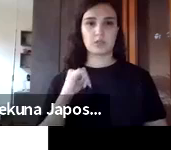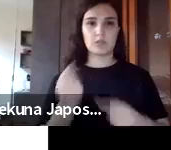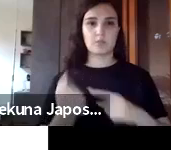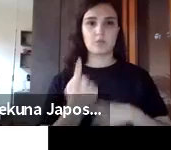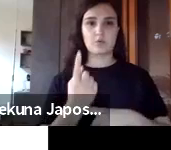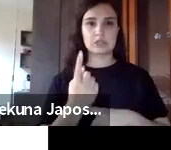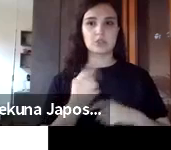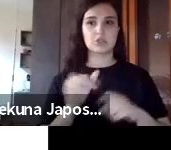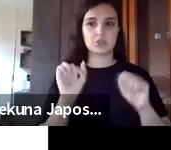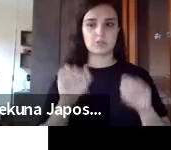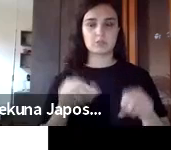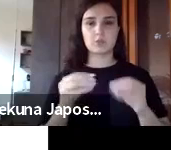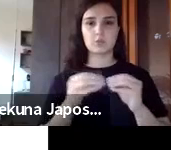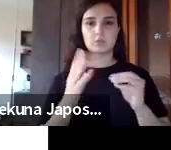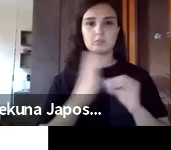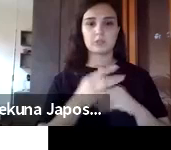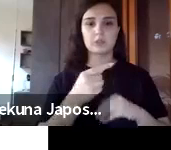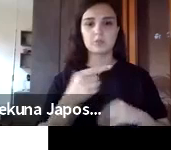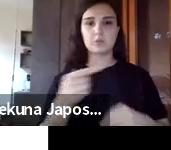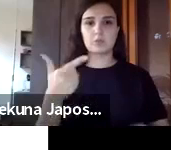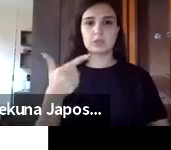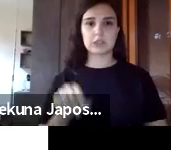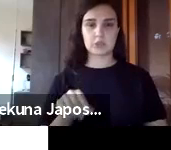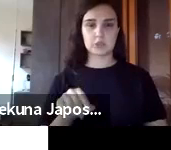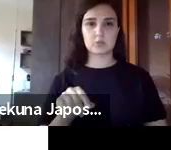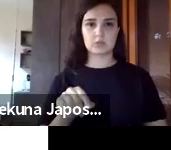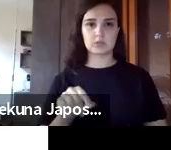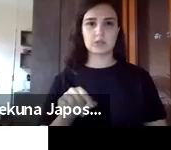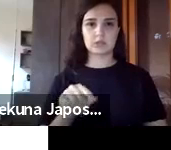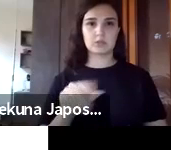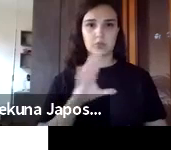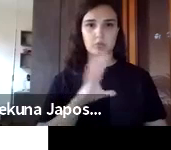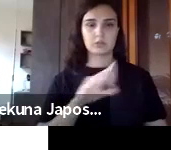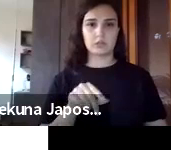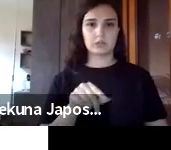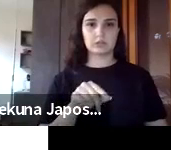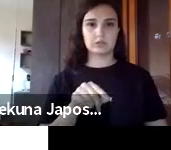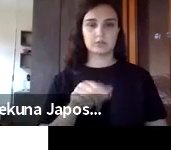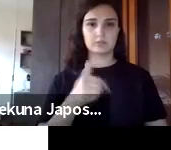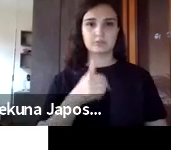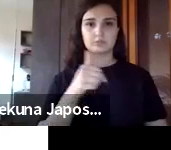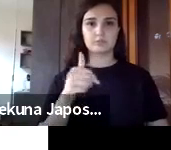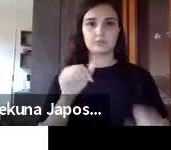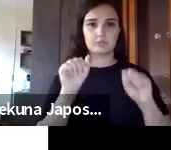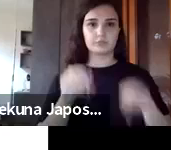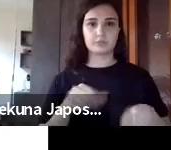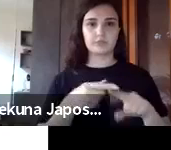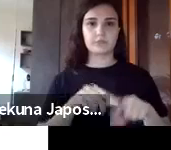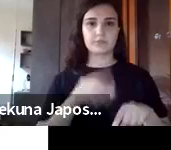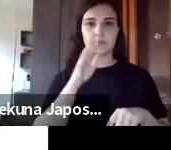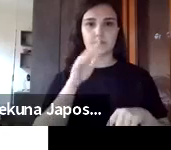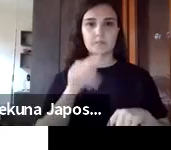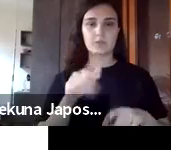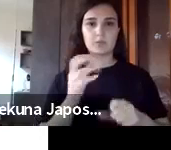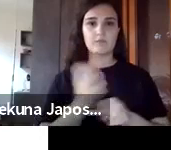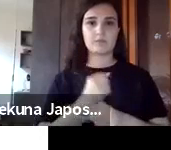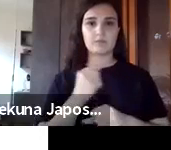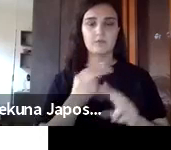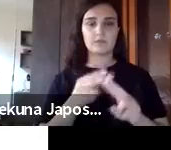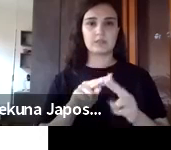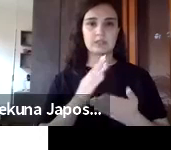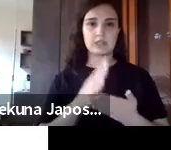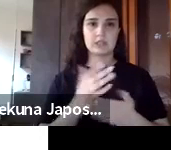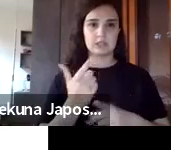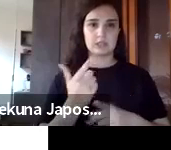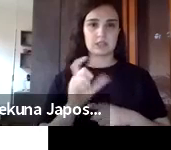რომ შეიძლება 15 და 20 წუთიც გამოყოთ, ხო? როგორ შეიძლება ეს დრო ტიპო, ეს არის ძალიან